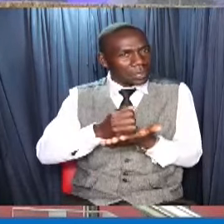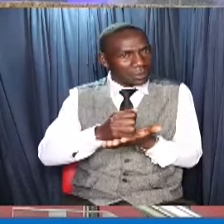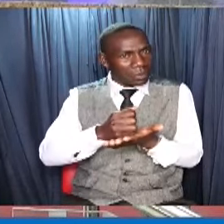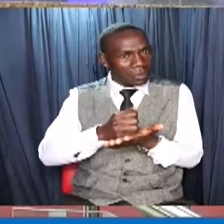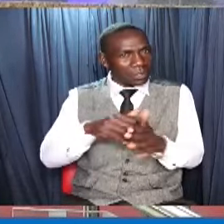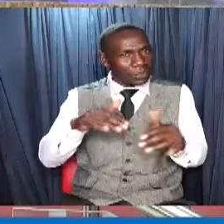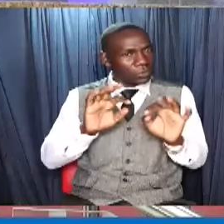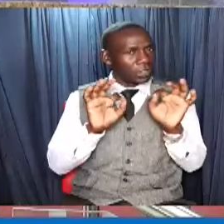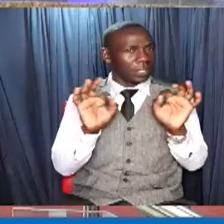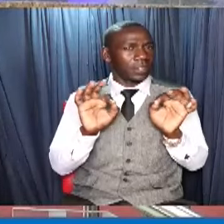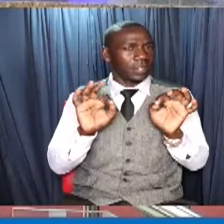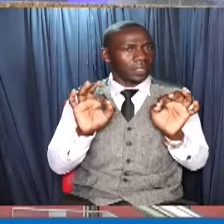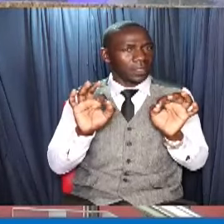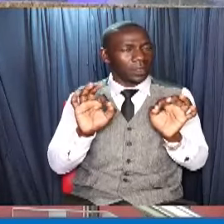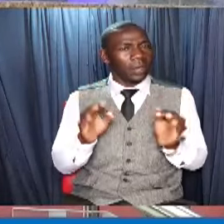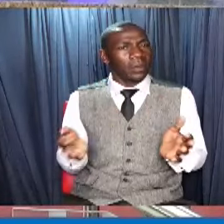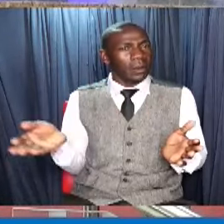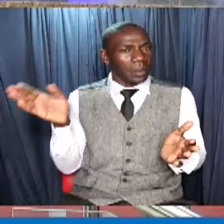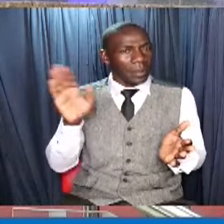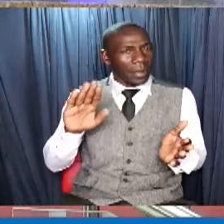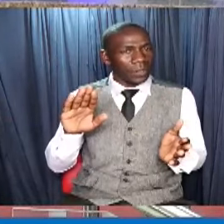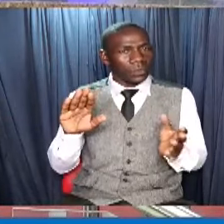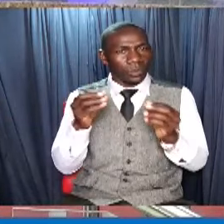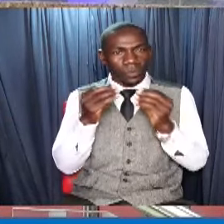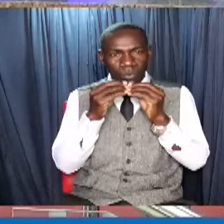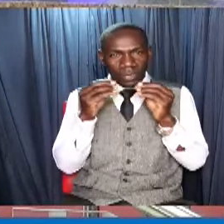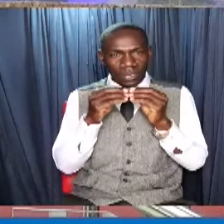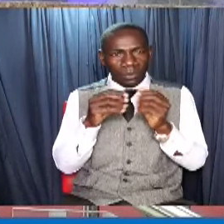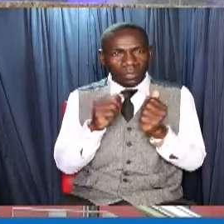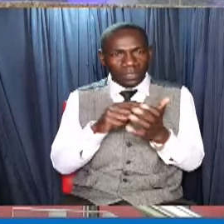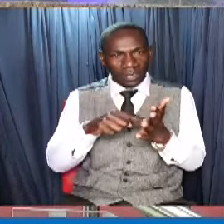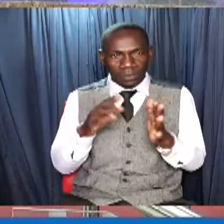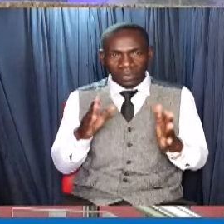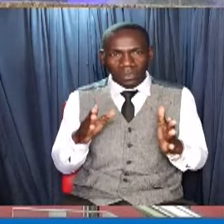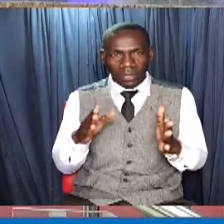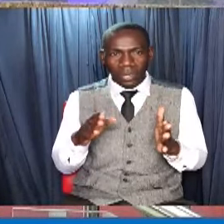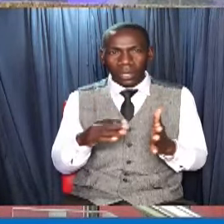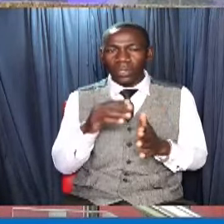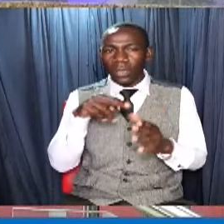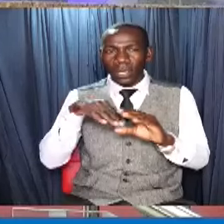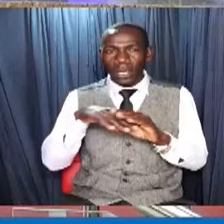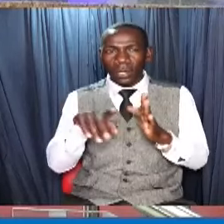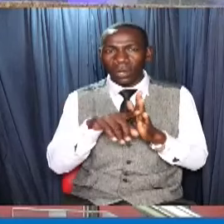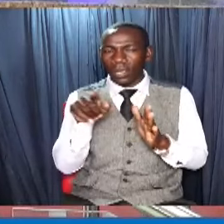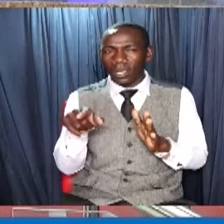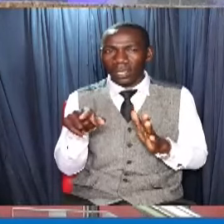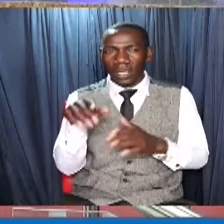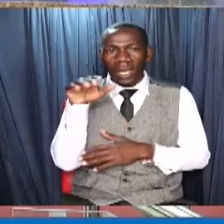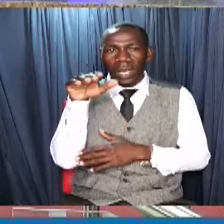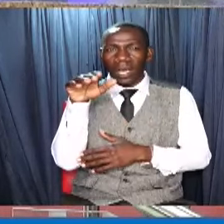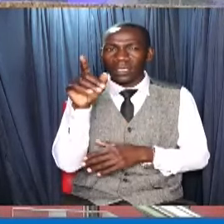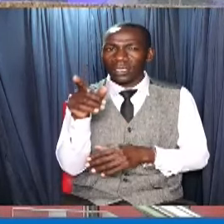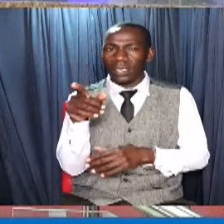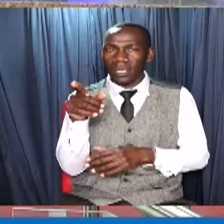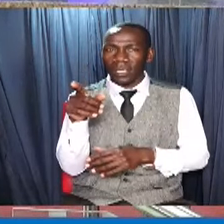know that herbs will not work. Wataenda njama. And they'll go for a meeting. Na huyu mtu. About this na huyu mkasamana and this in-law wamuulize